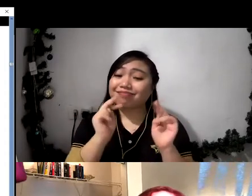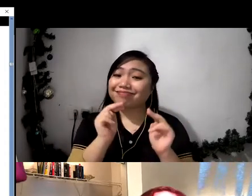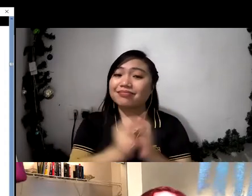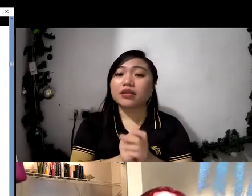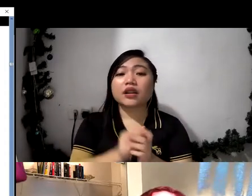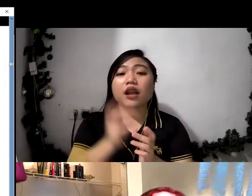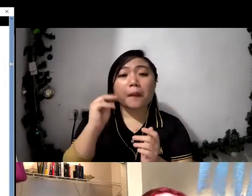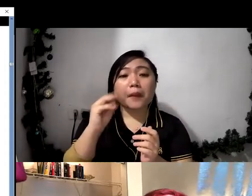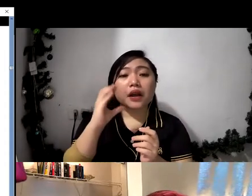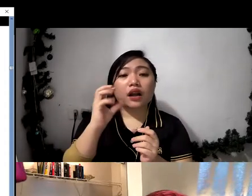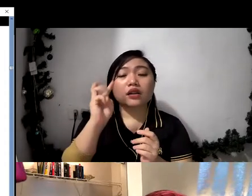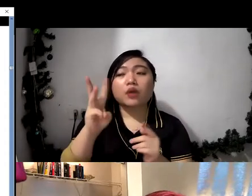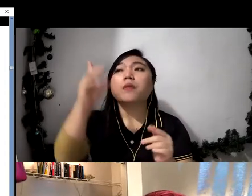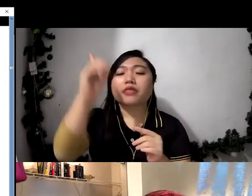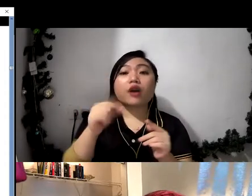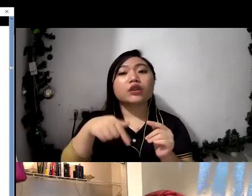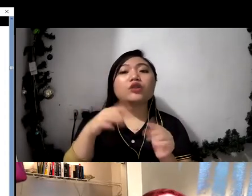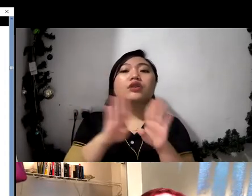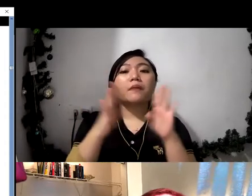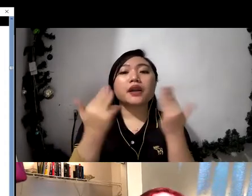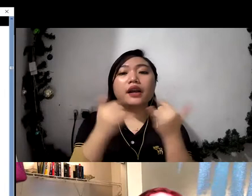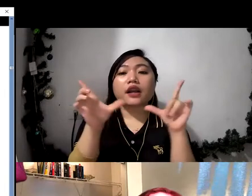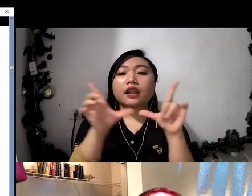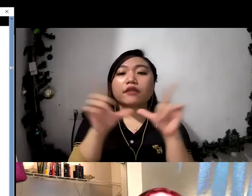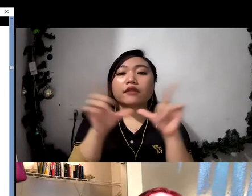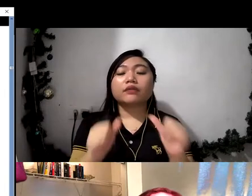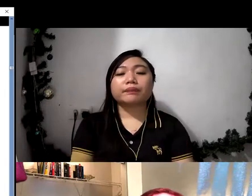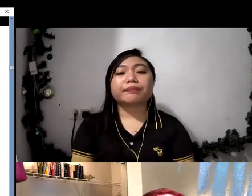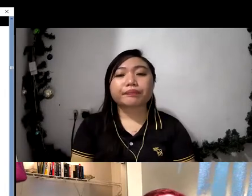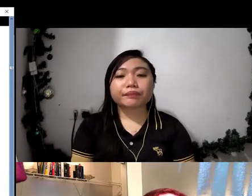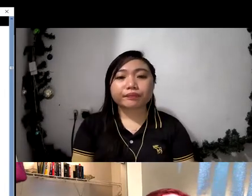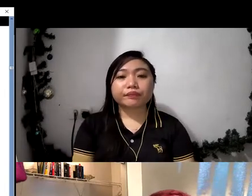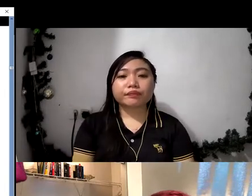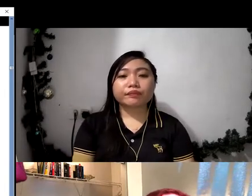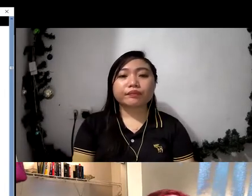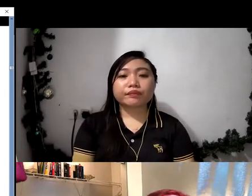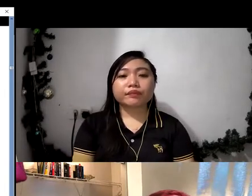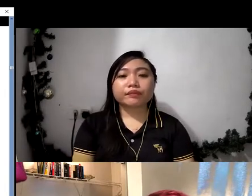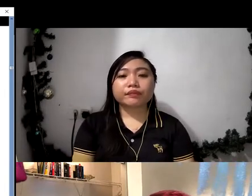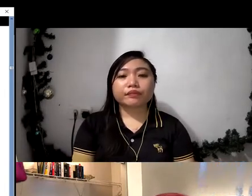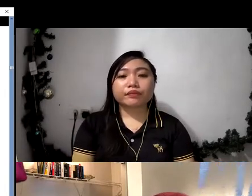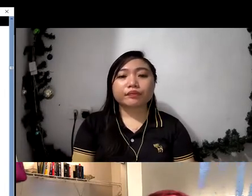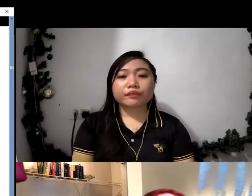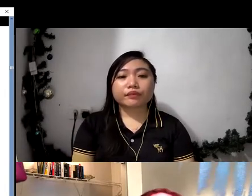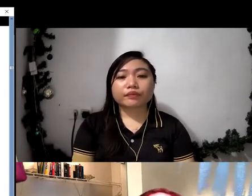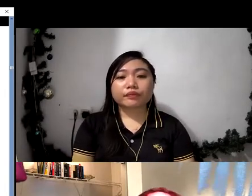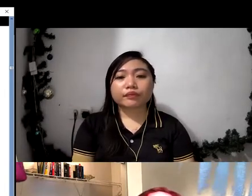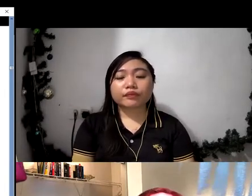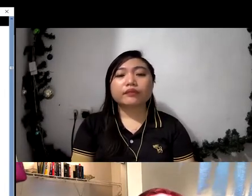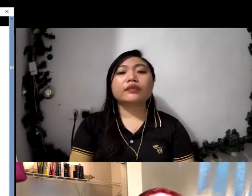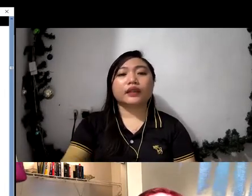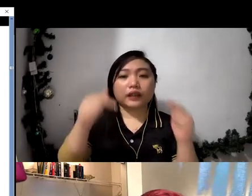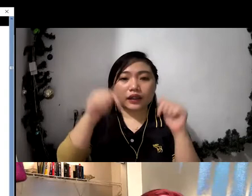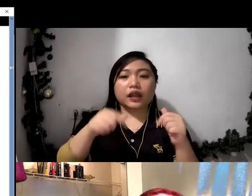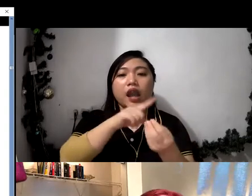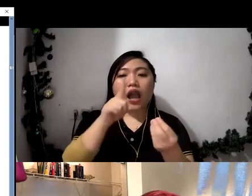Carta of Women down to the barangay level. And at the same time, no, mabangis din, no, pagdating sa usapin ng